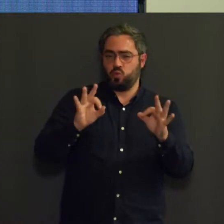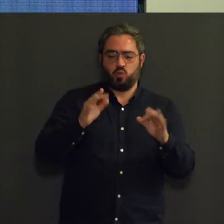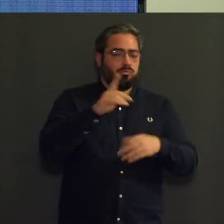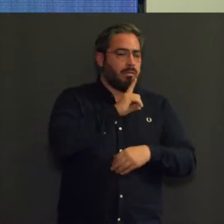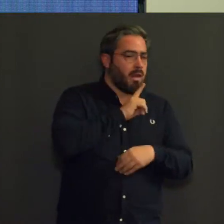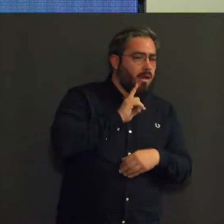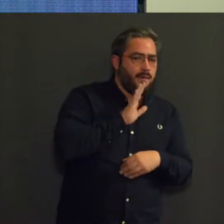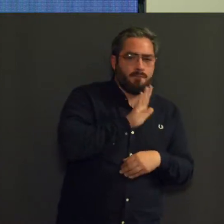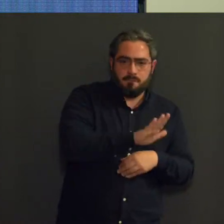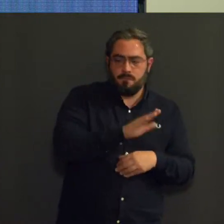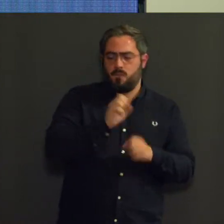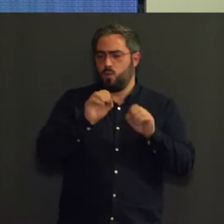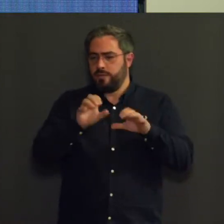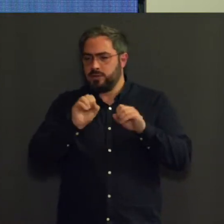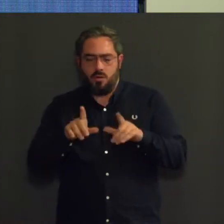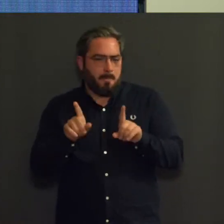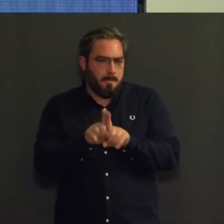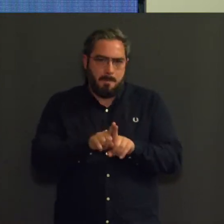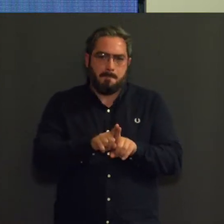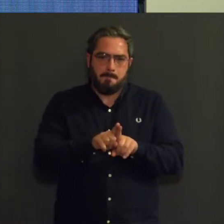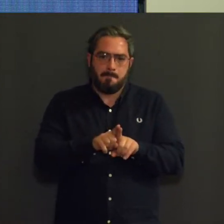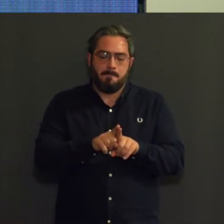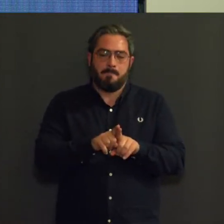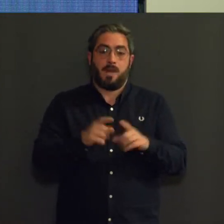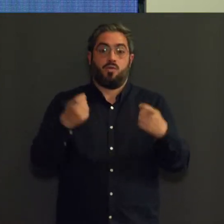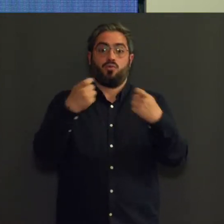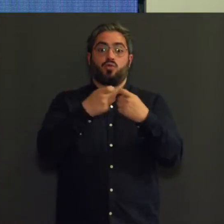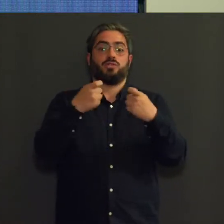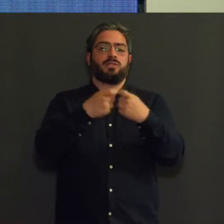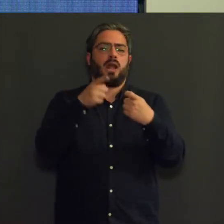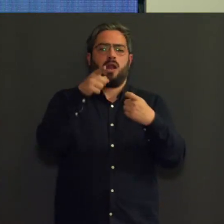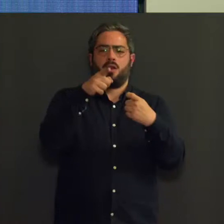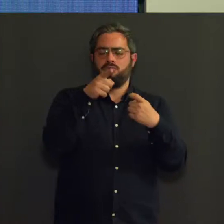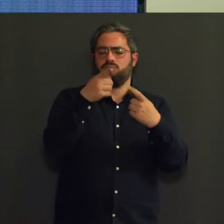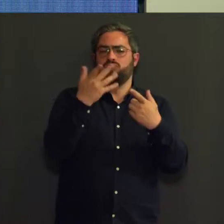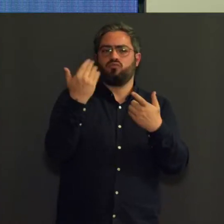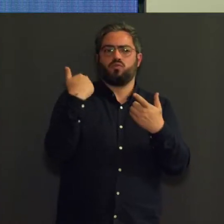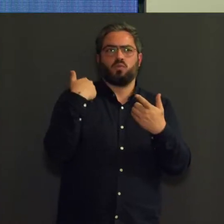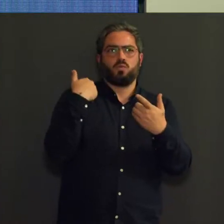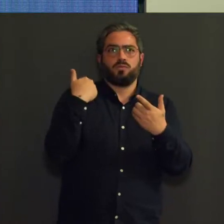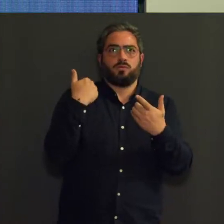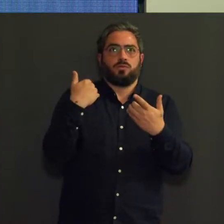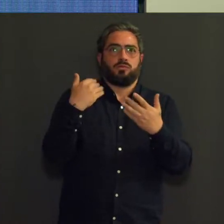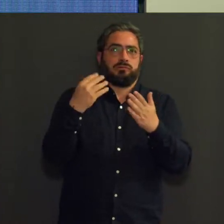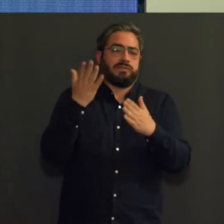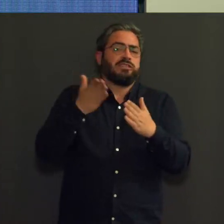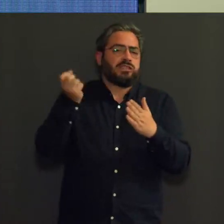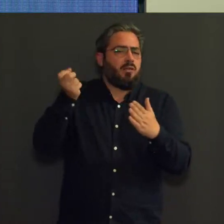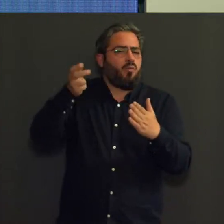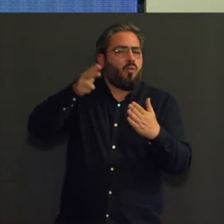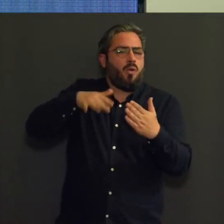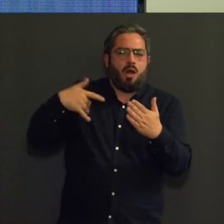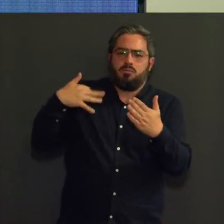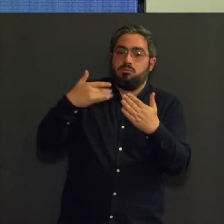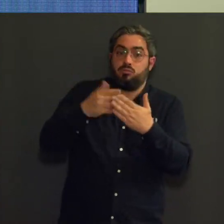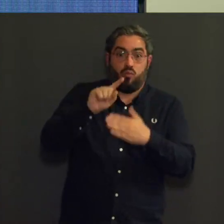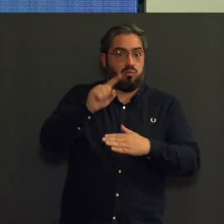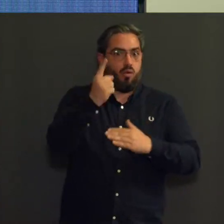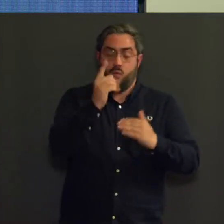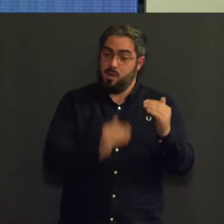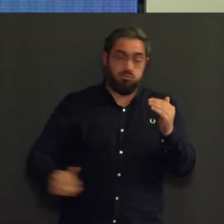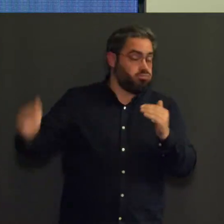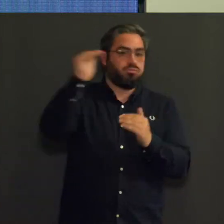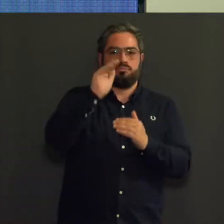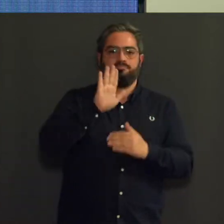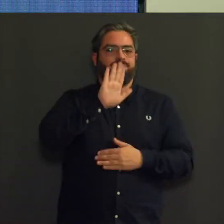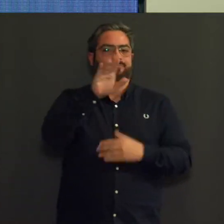les enseignants. Et Bruxelles a, depuis pratiquement le début, en tout cas depuis de nombreux mois, les chiffres les plus élevés, puisqu'au